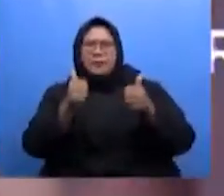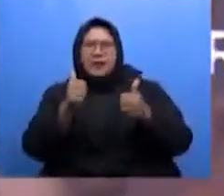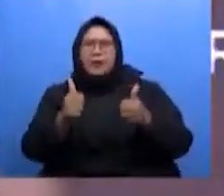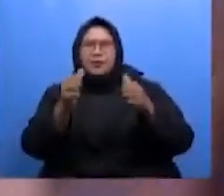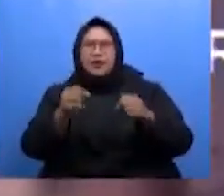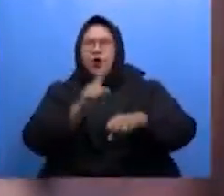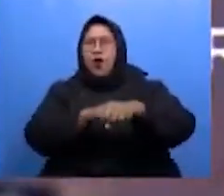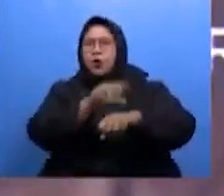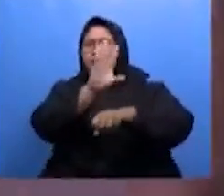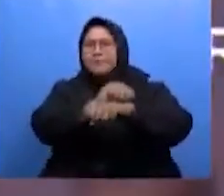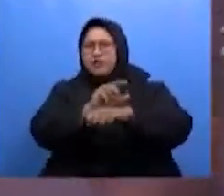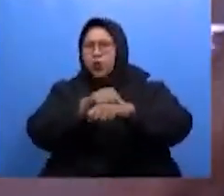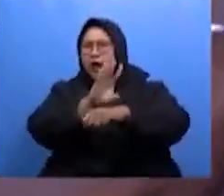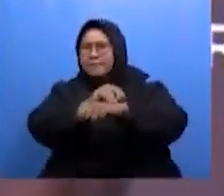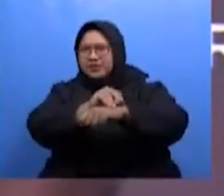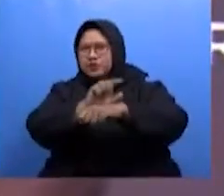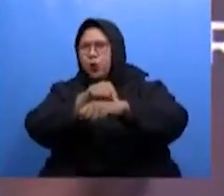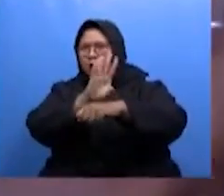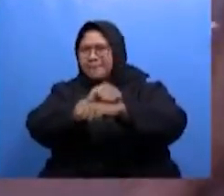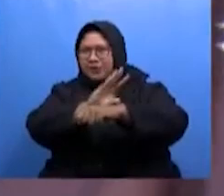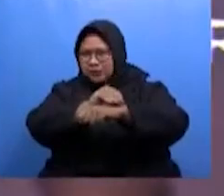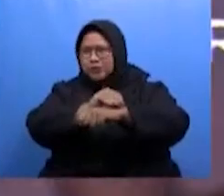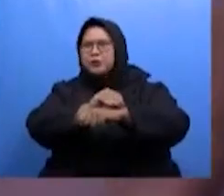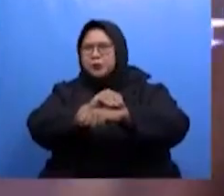ik Habis Waktu